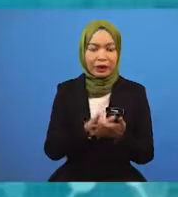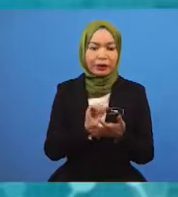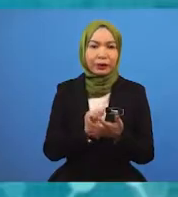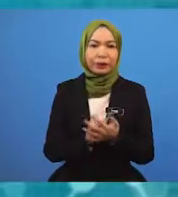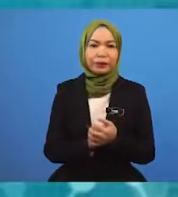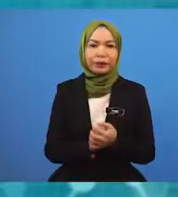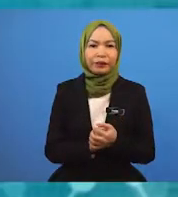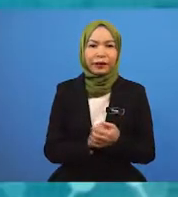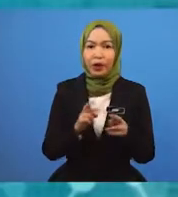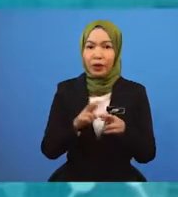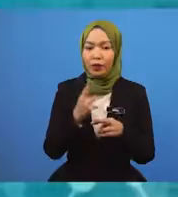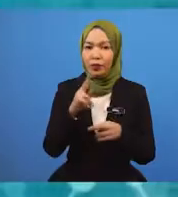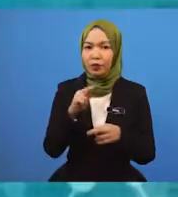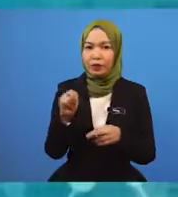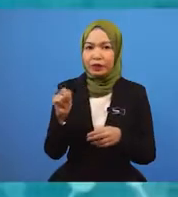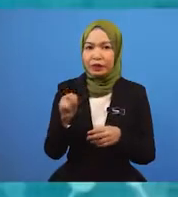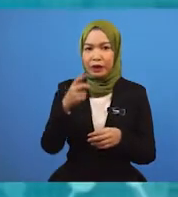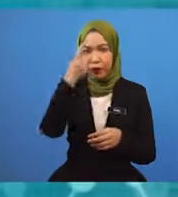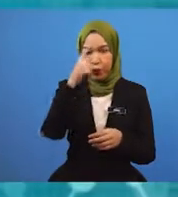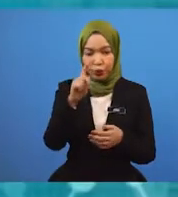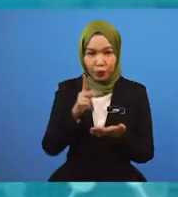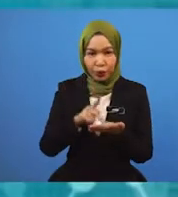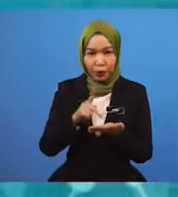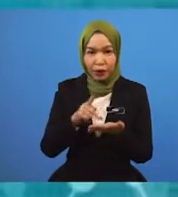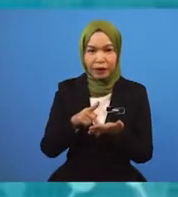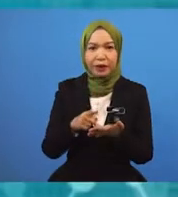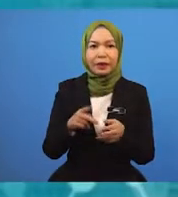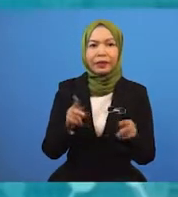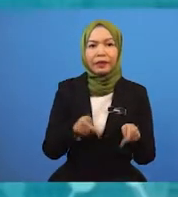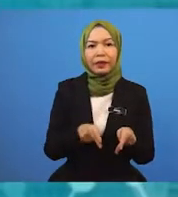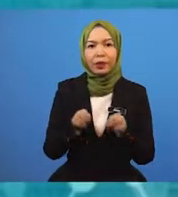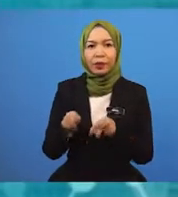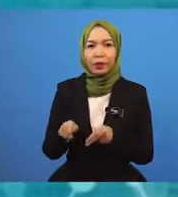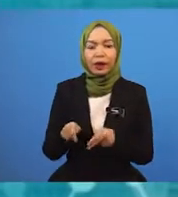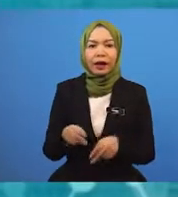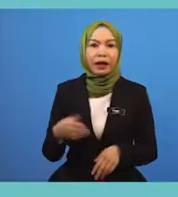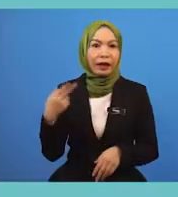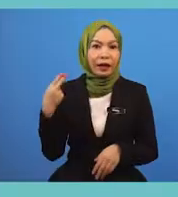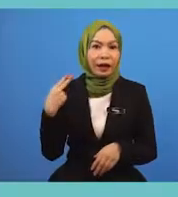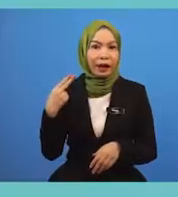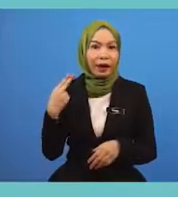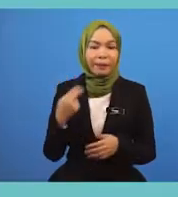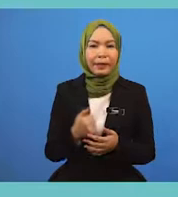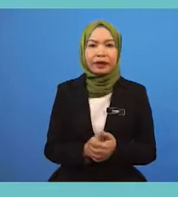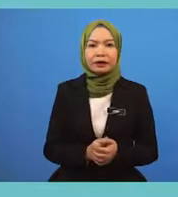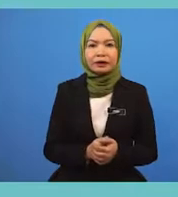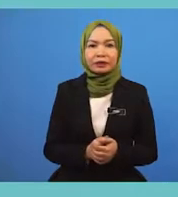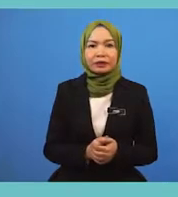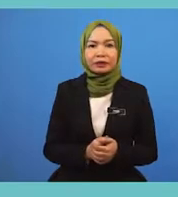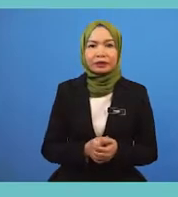mengira perubahan haba atau haba diserap dan haba dibebaskan adalah